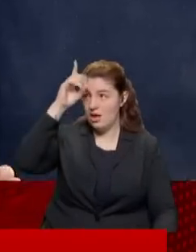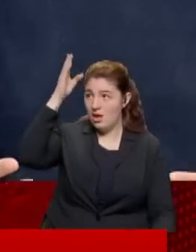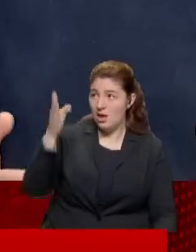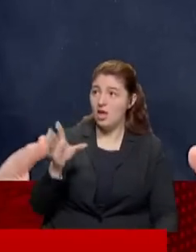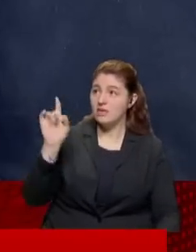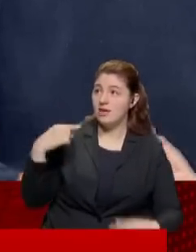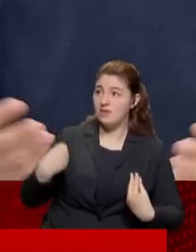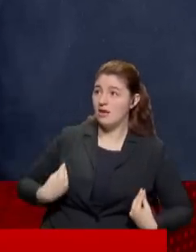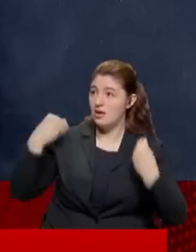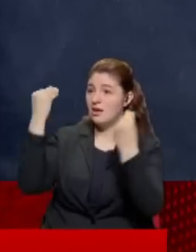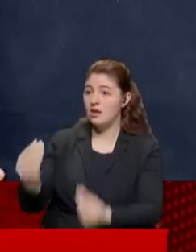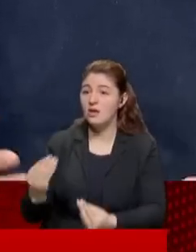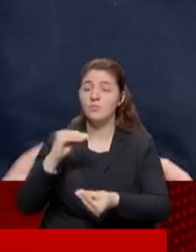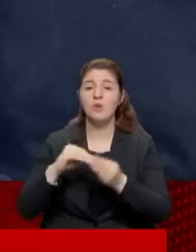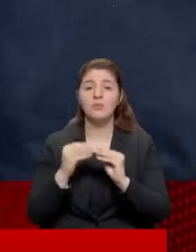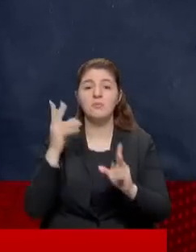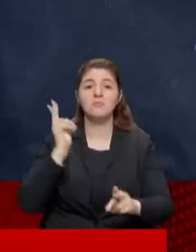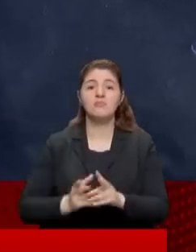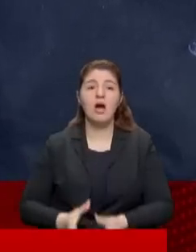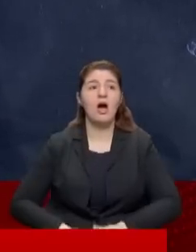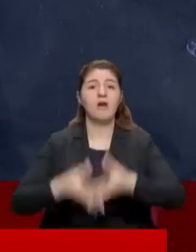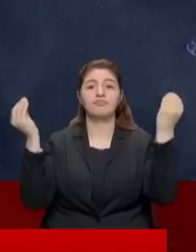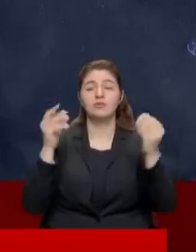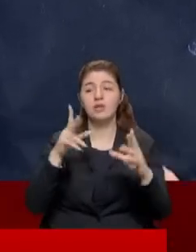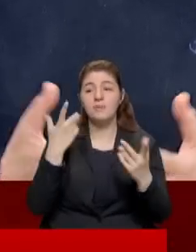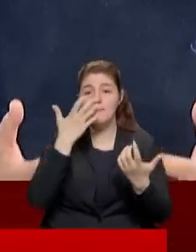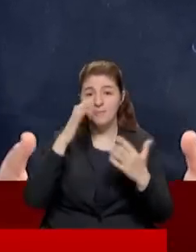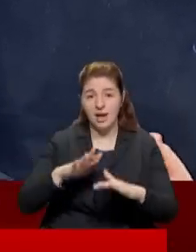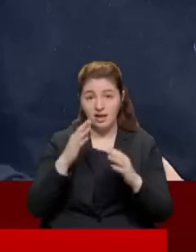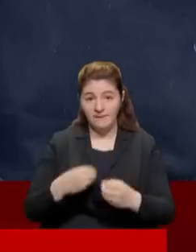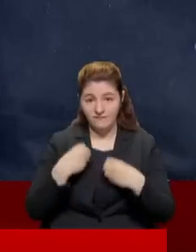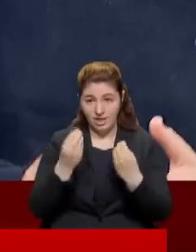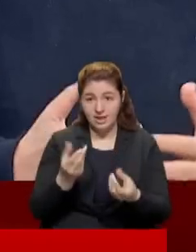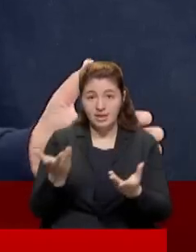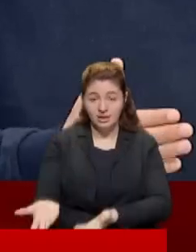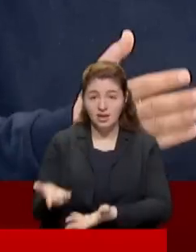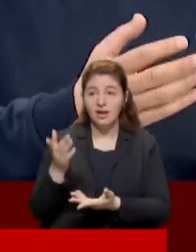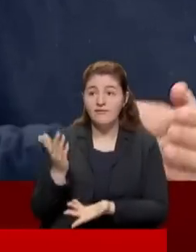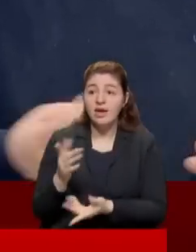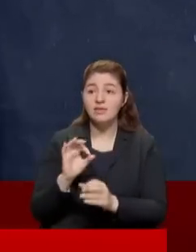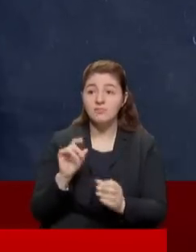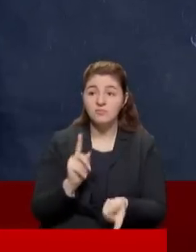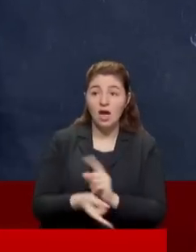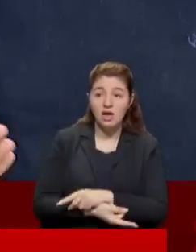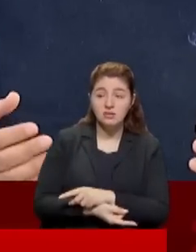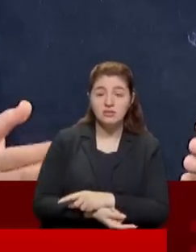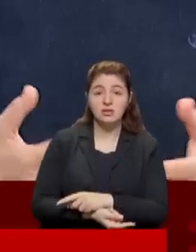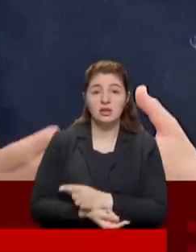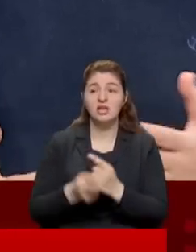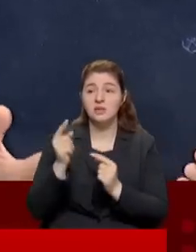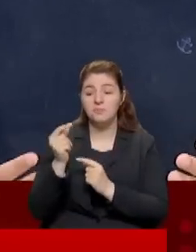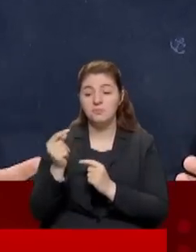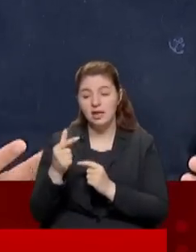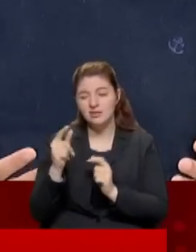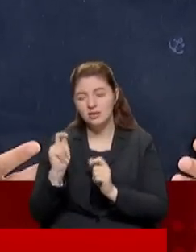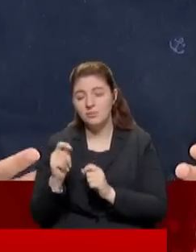bütün yetkiyi vermek ve bütün problemlerin bir anda çözüleceği gibi öyle bir beklenti yaratıldı ki, ve de tam tersine hani bir